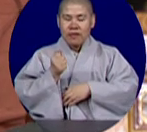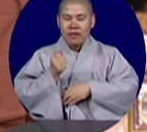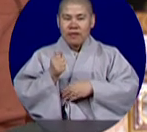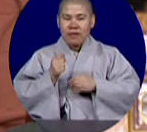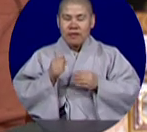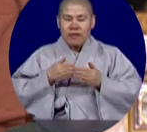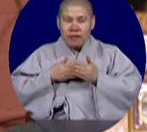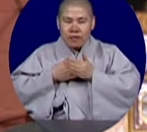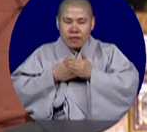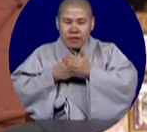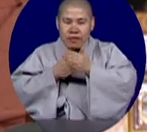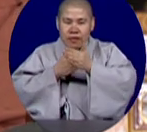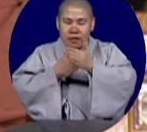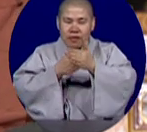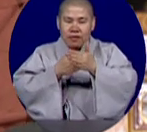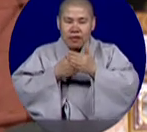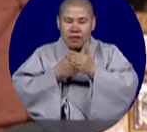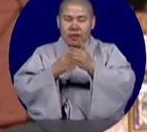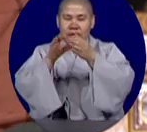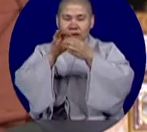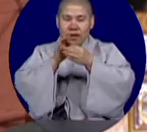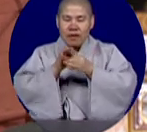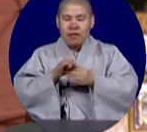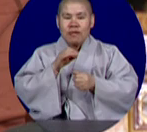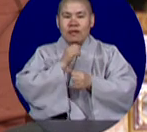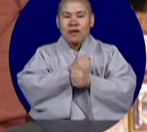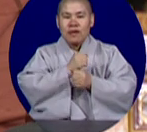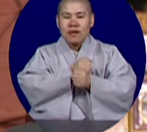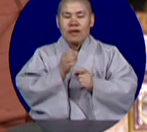정진을 계속 해나가는 게 이게 불자입니다.